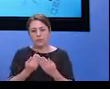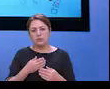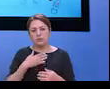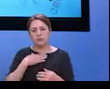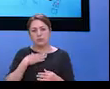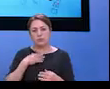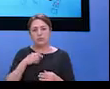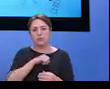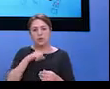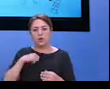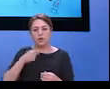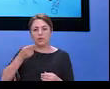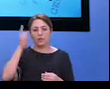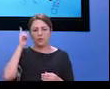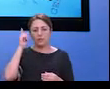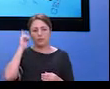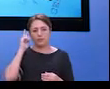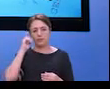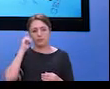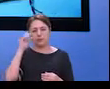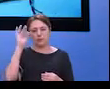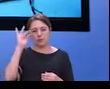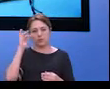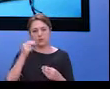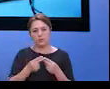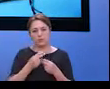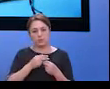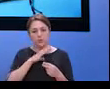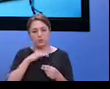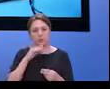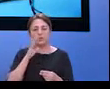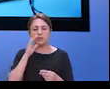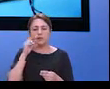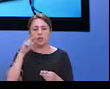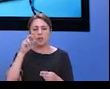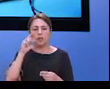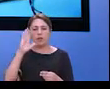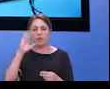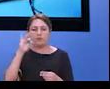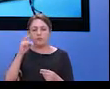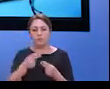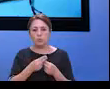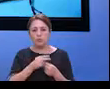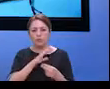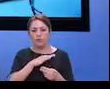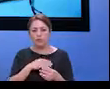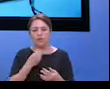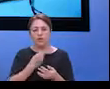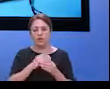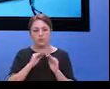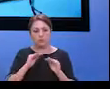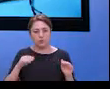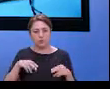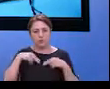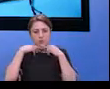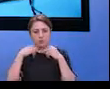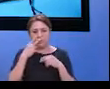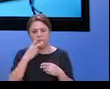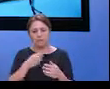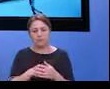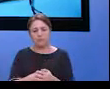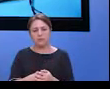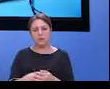qadimgi davrni davrlashtirib oldik. Aziz o'quvchilar, bir narsaga diqqat bilan e'tibor